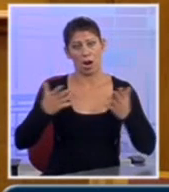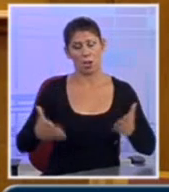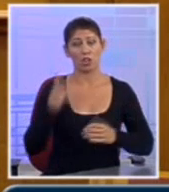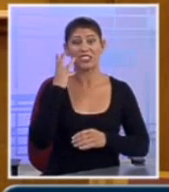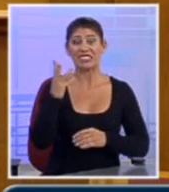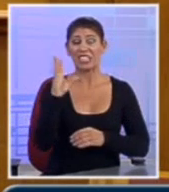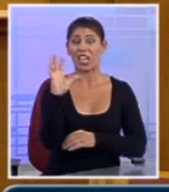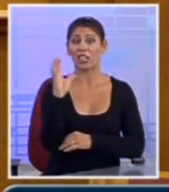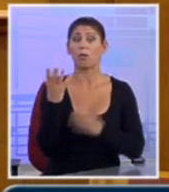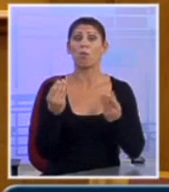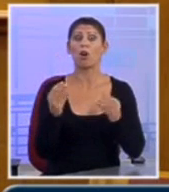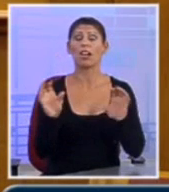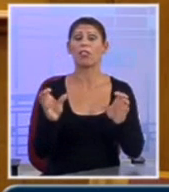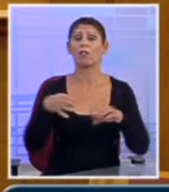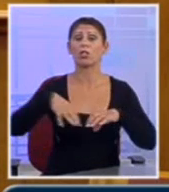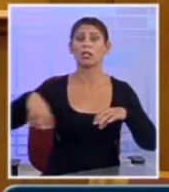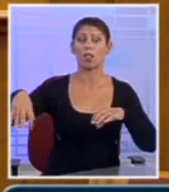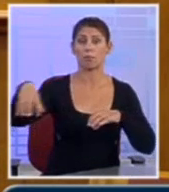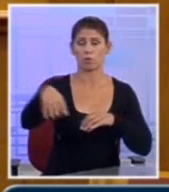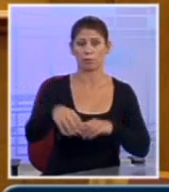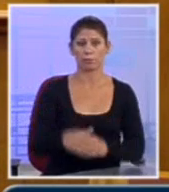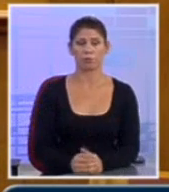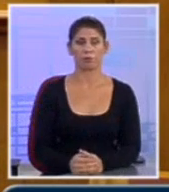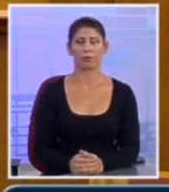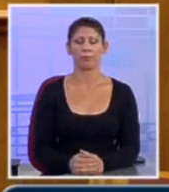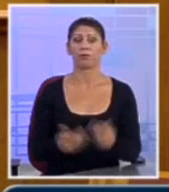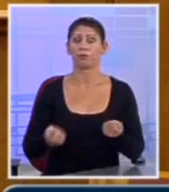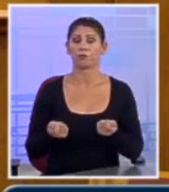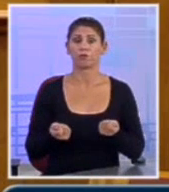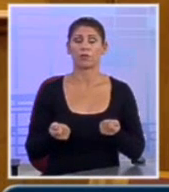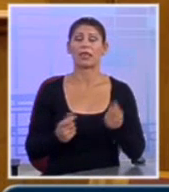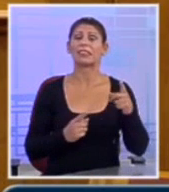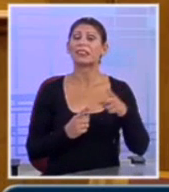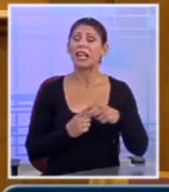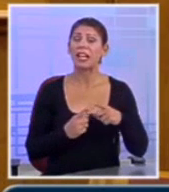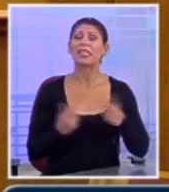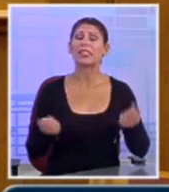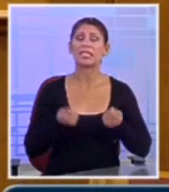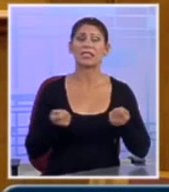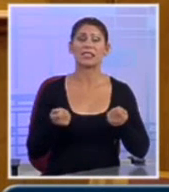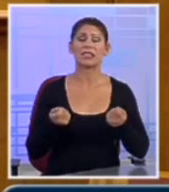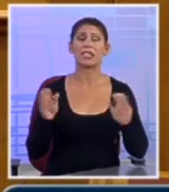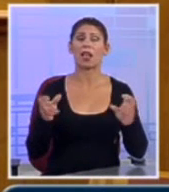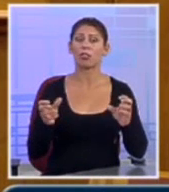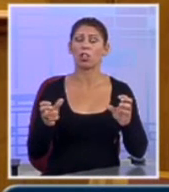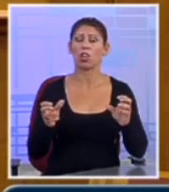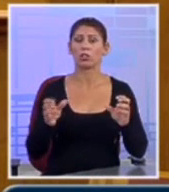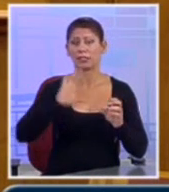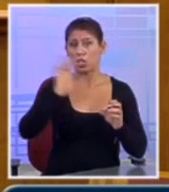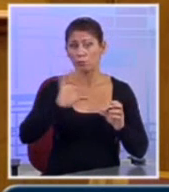κανάλια και πολλοί ραδιοφωνικοί σταθμοί. Καταλογίσαμε τα τέλη χρήσης τηλεοπτικών συχνοτήτων. Χαρτιά έτοιμα, τα